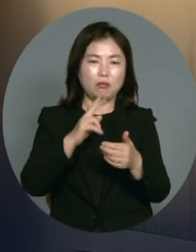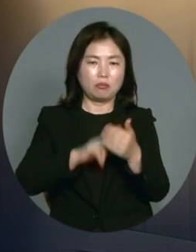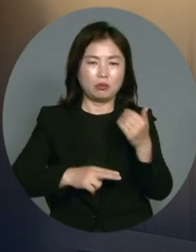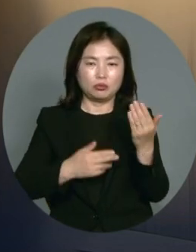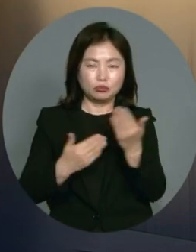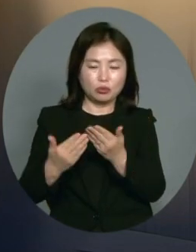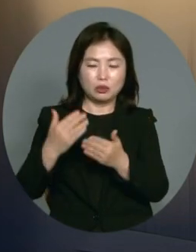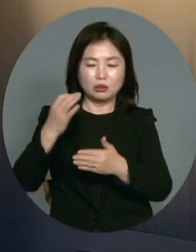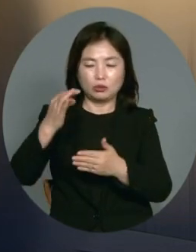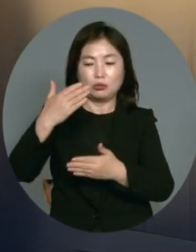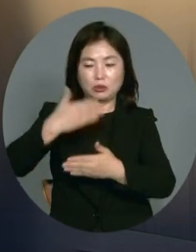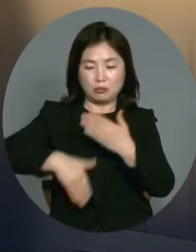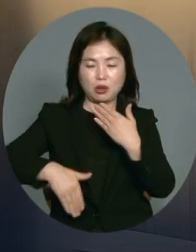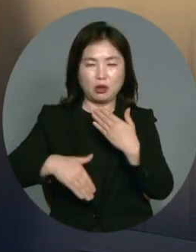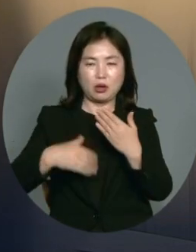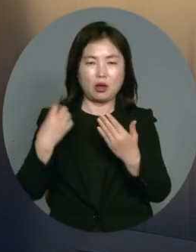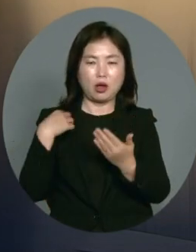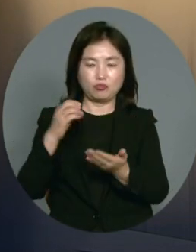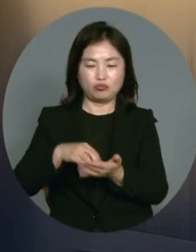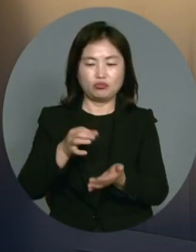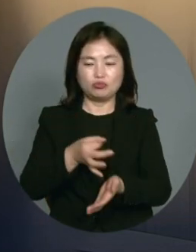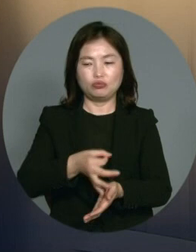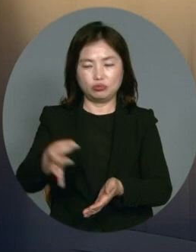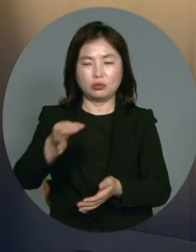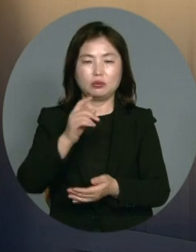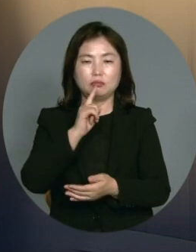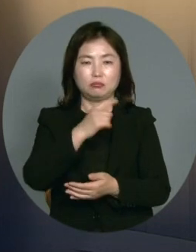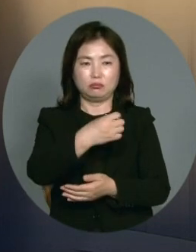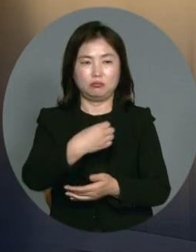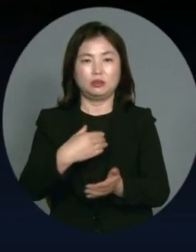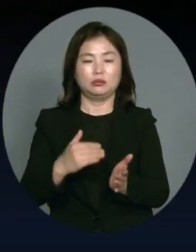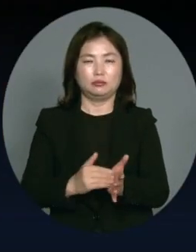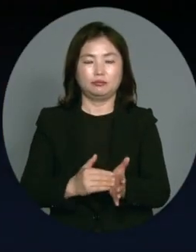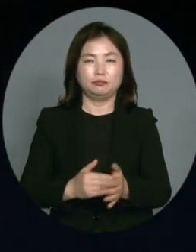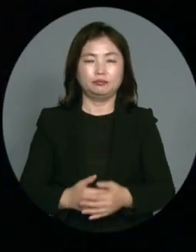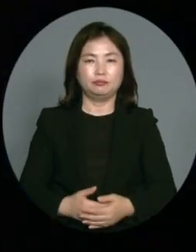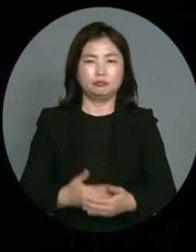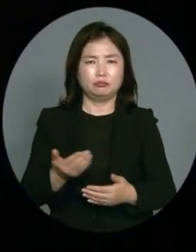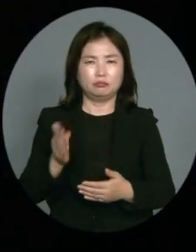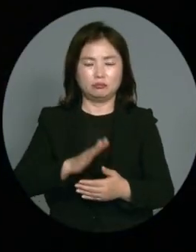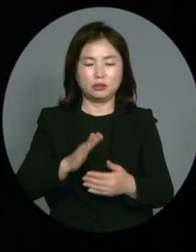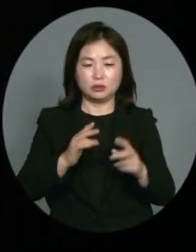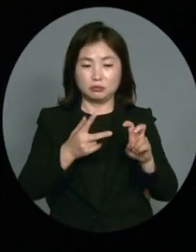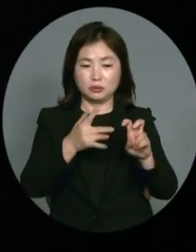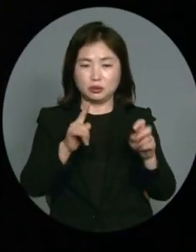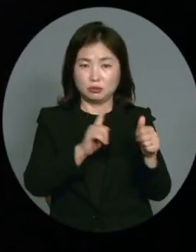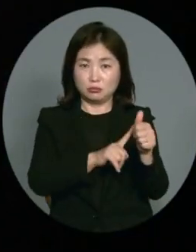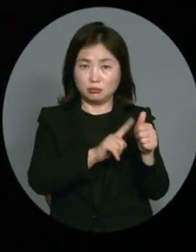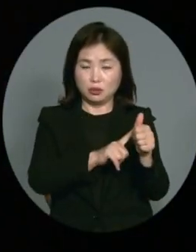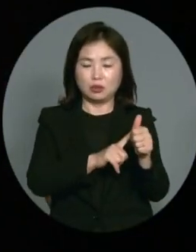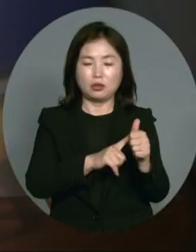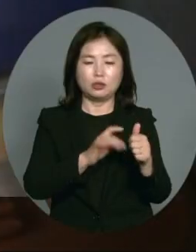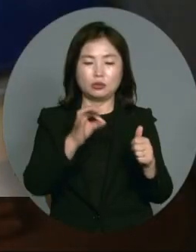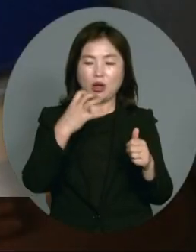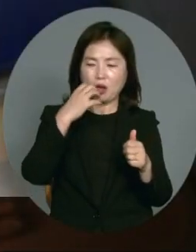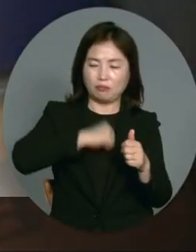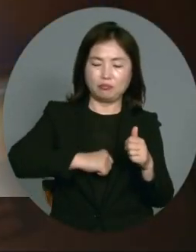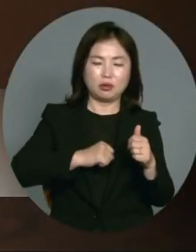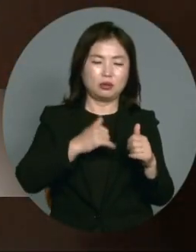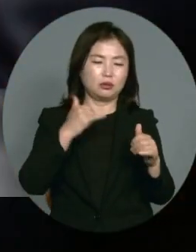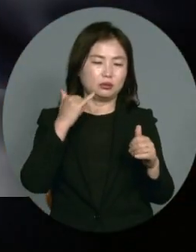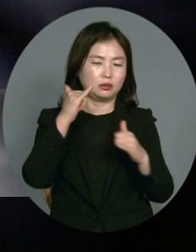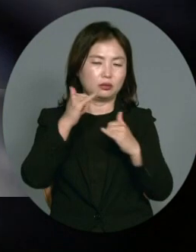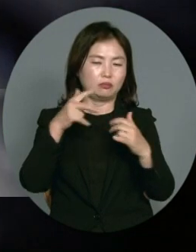티켓을 양도를 해주고 그다음에 차액을 환불해주겠다. 하지만 20대 남성 판매자는 돈만 가로채고